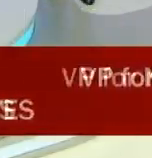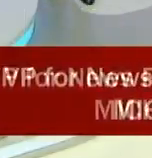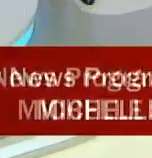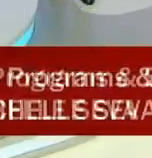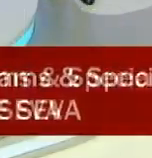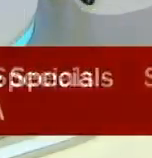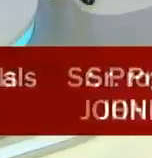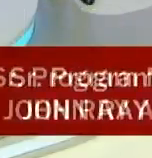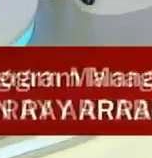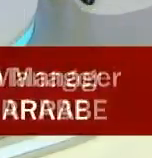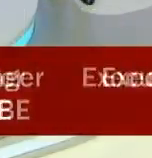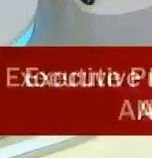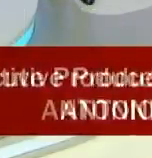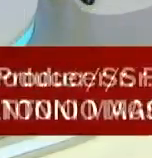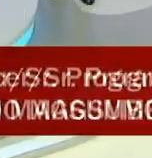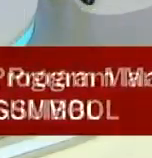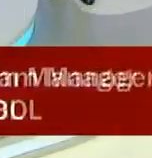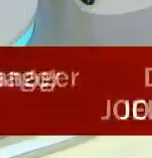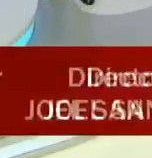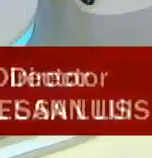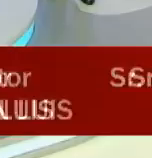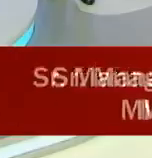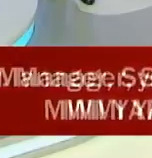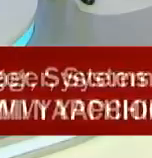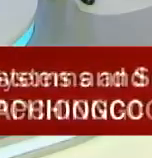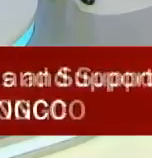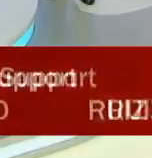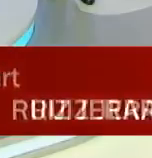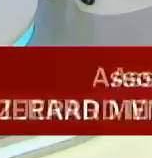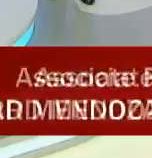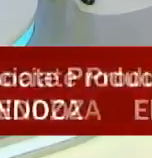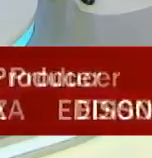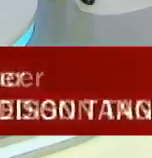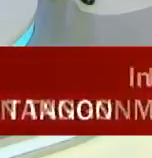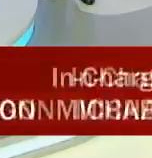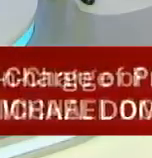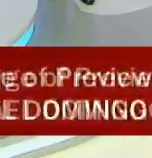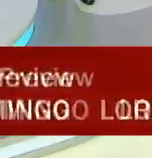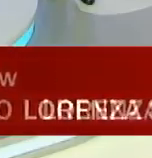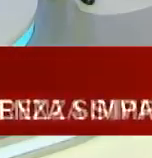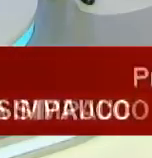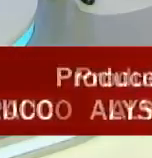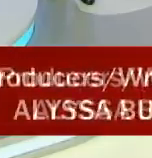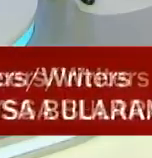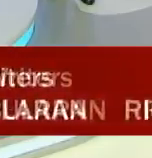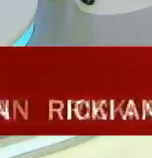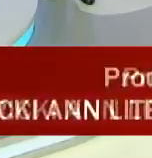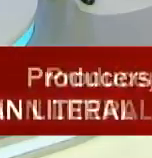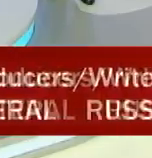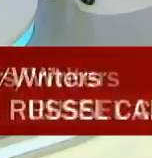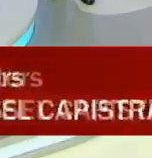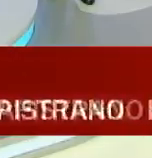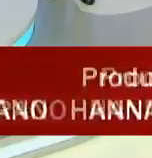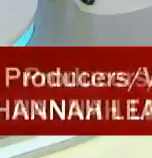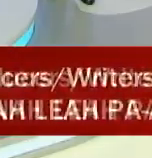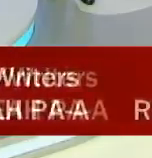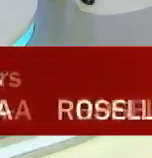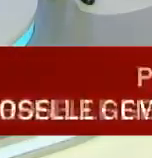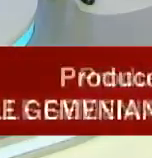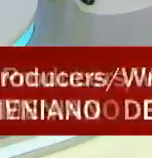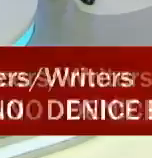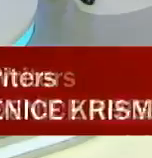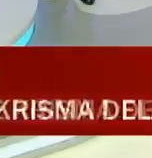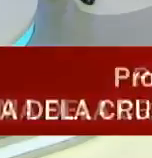po si John Lo. Ako po si Mike Enriquez. Mas guwapo ka naman doon. Buong puso para sa Pilipino. Naman ito. Ito po ang